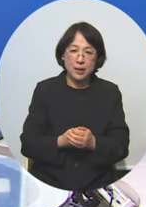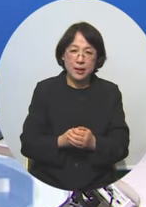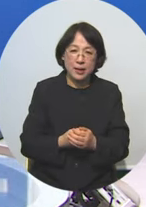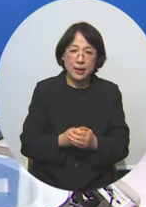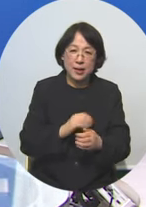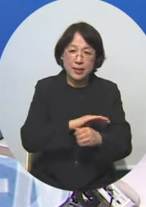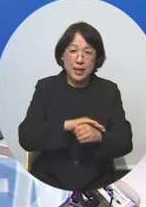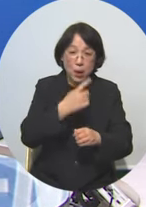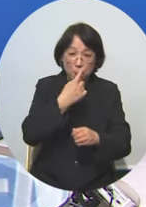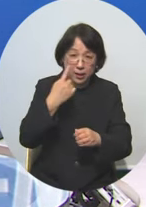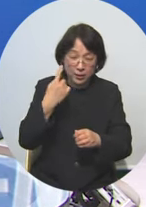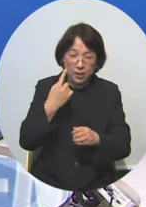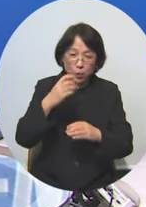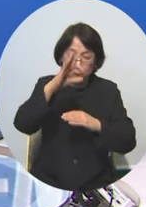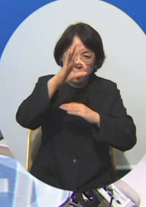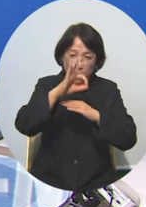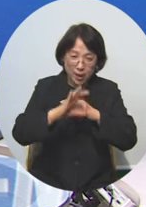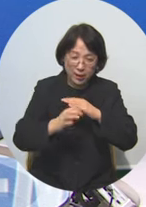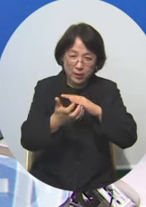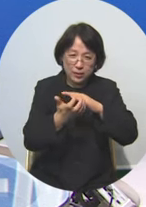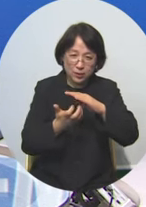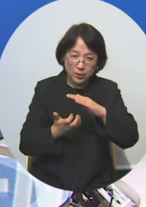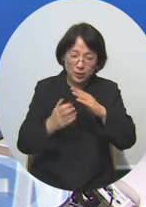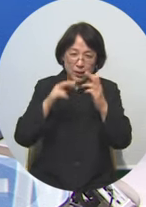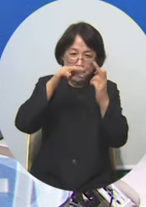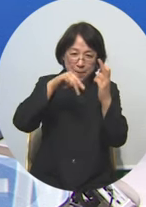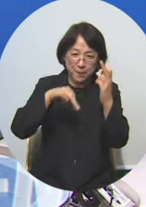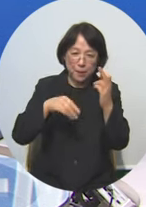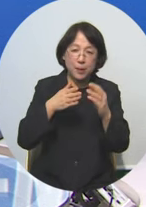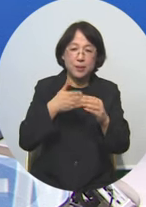확인하시고 일몰 2시간 전에는 꼭 하산하시기 바랍니다.